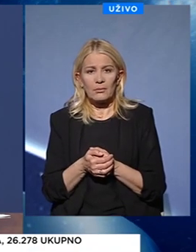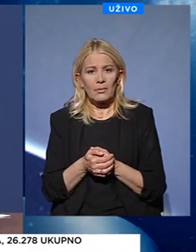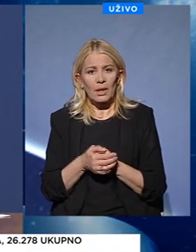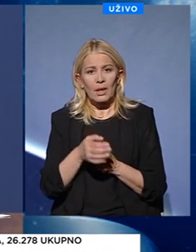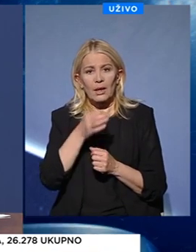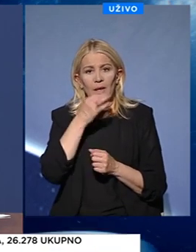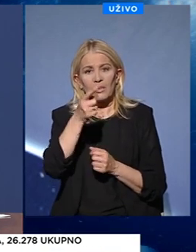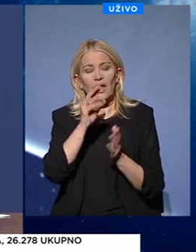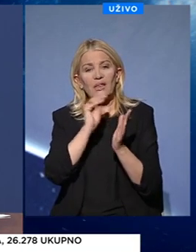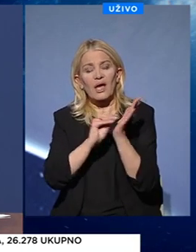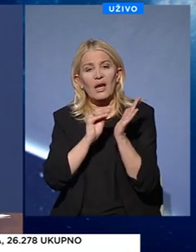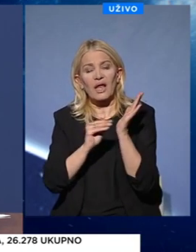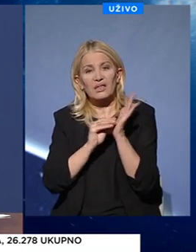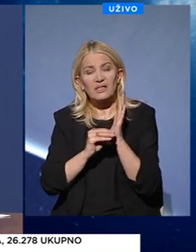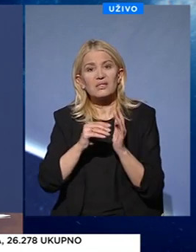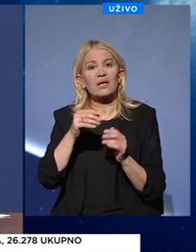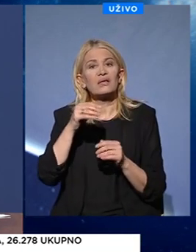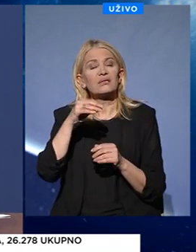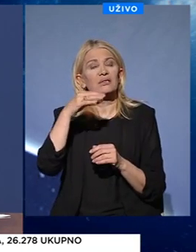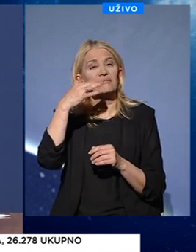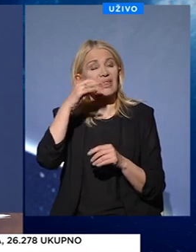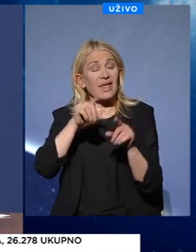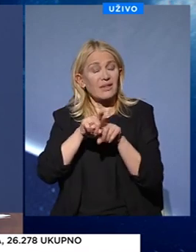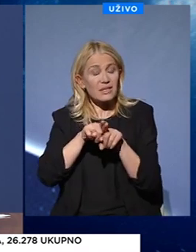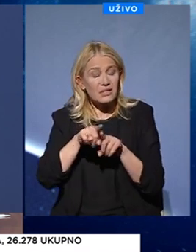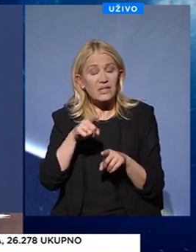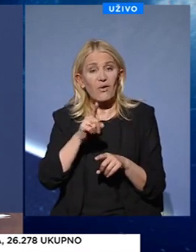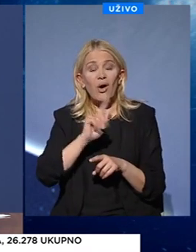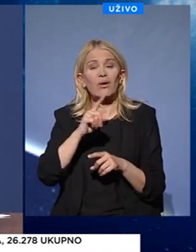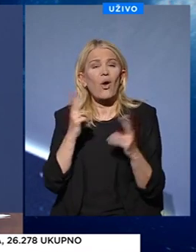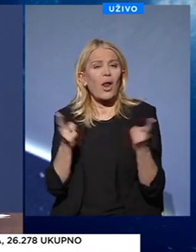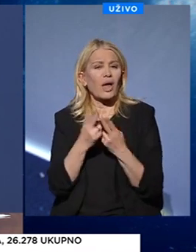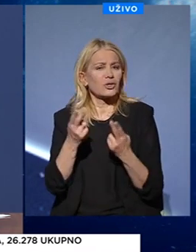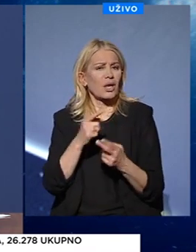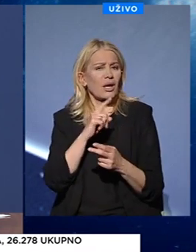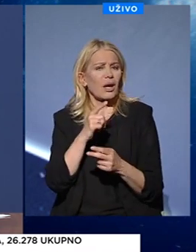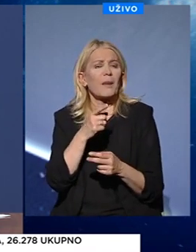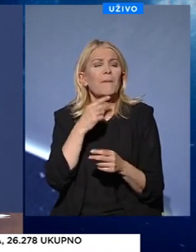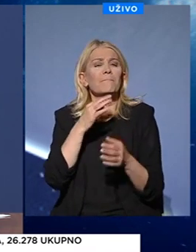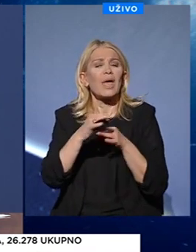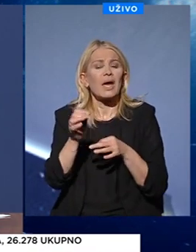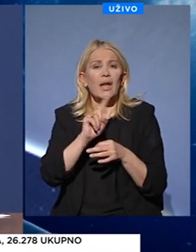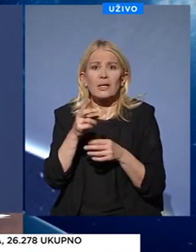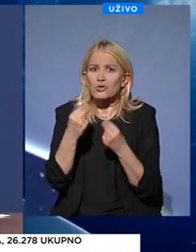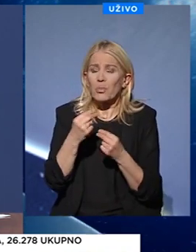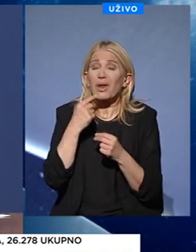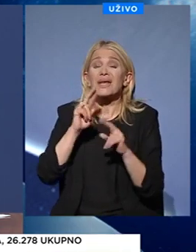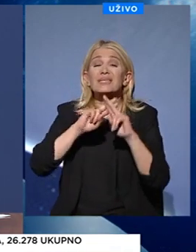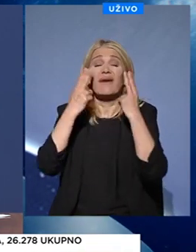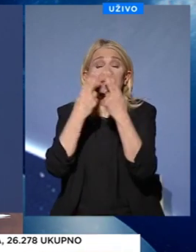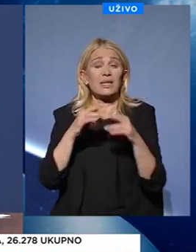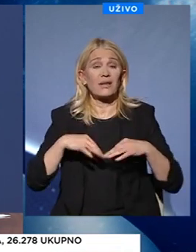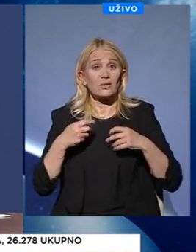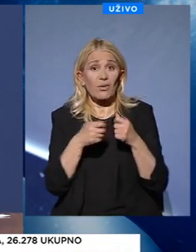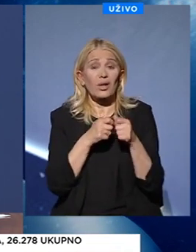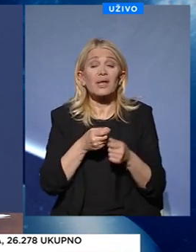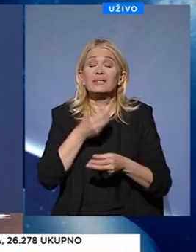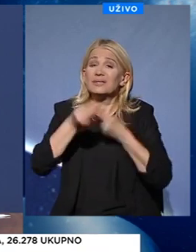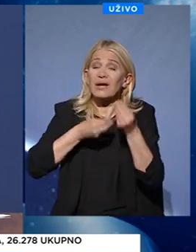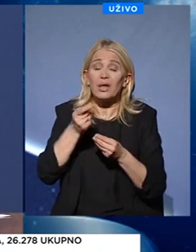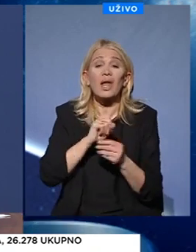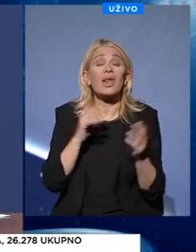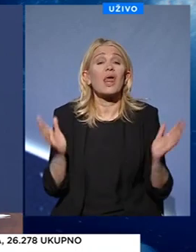Pitanje redakcije Jedinstvo. Liberalne mere se nisu pokazale kao dobre, istovremeno Svetska zdravstvena organizacija savjetuje da se